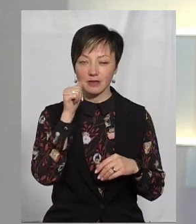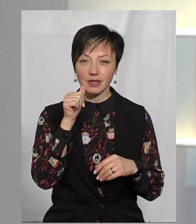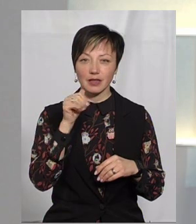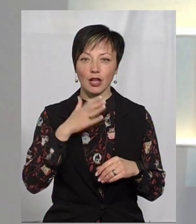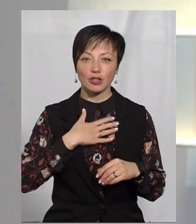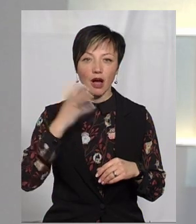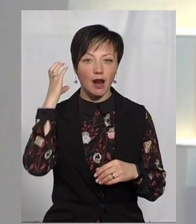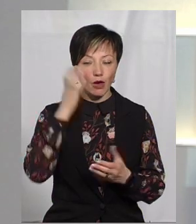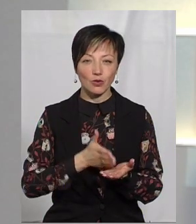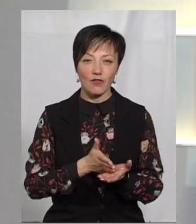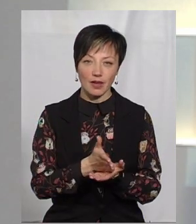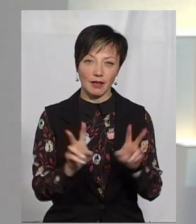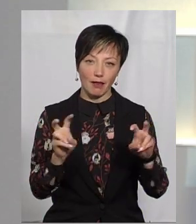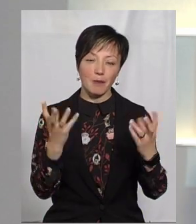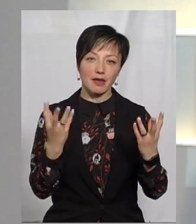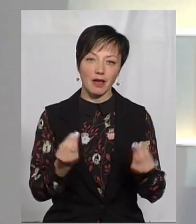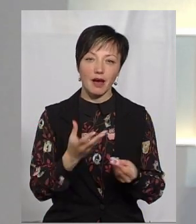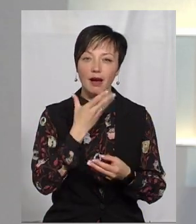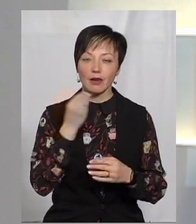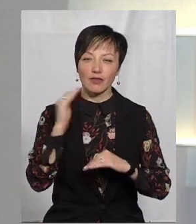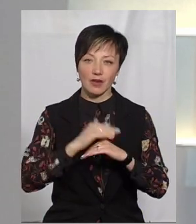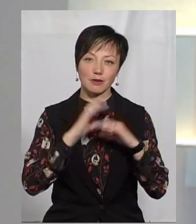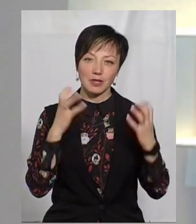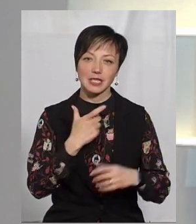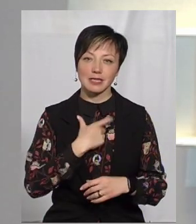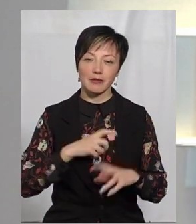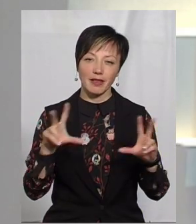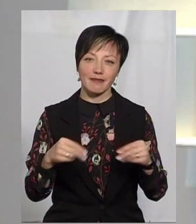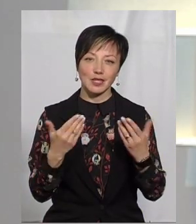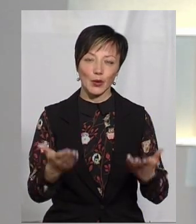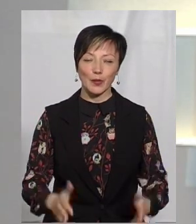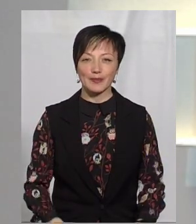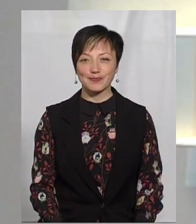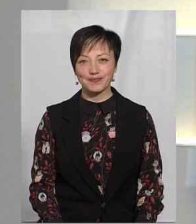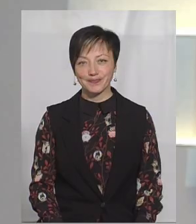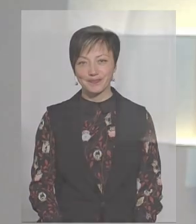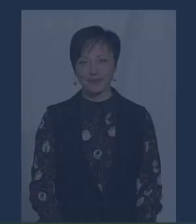нашу радіоверсію «Теми дня». Гарного вечора, бережіть себе, на все добре.